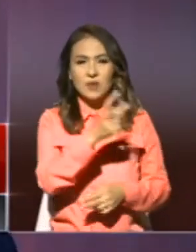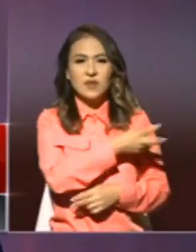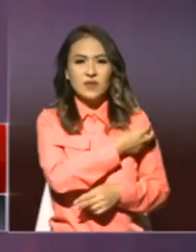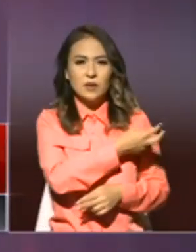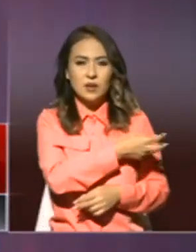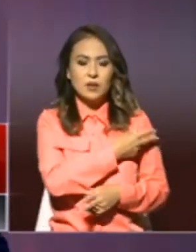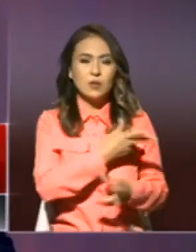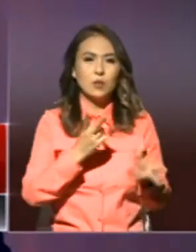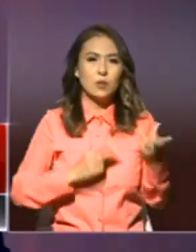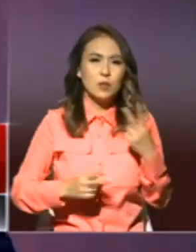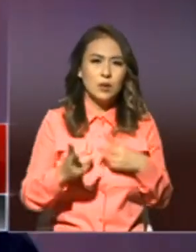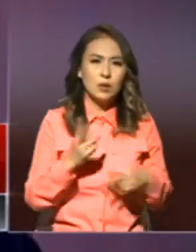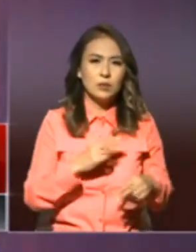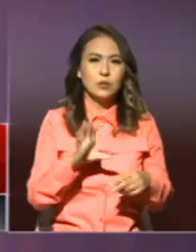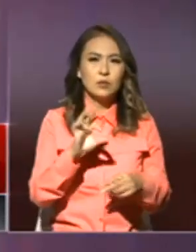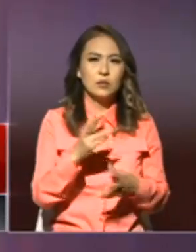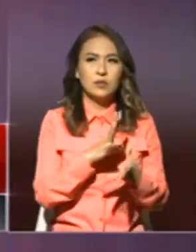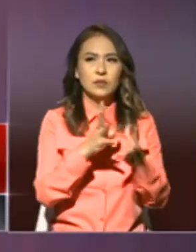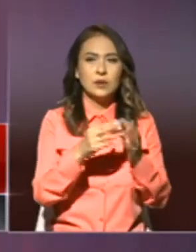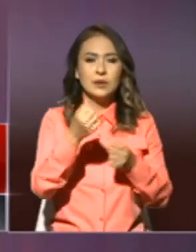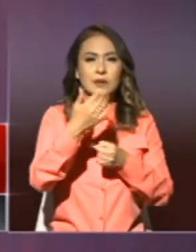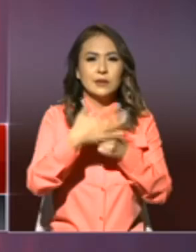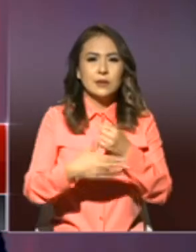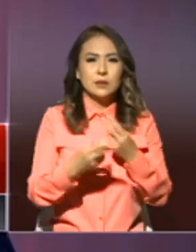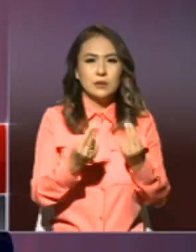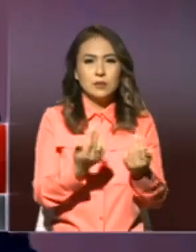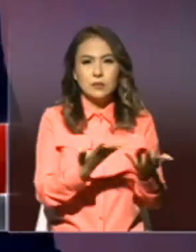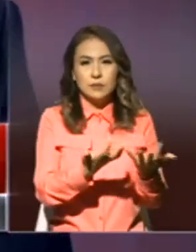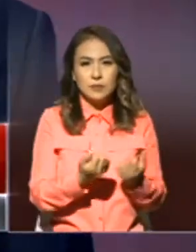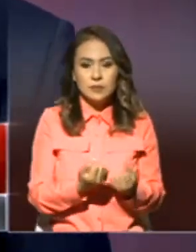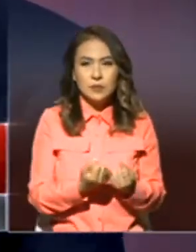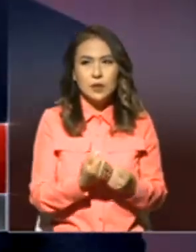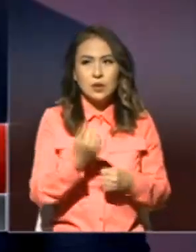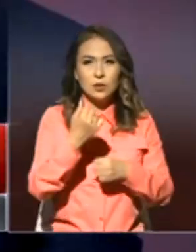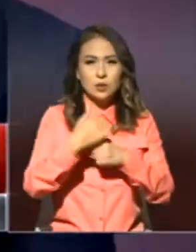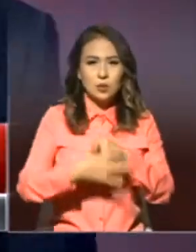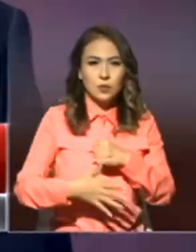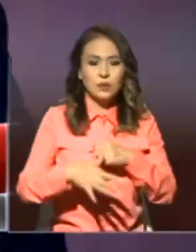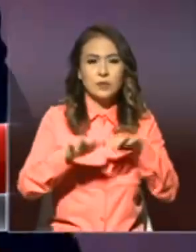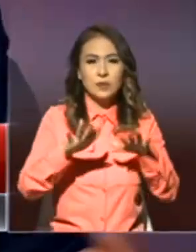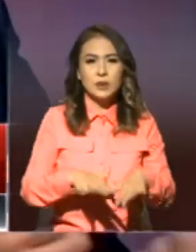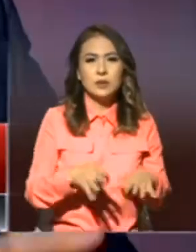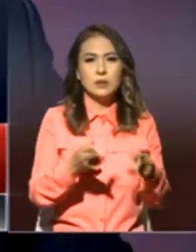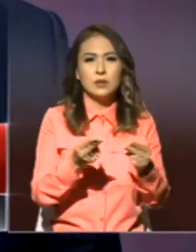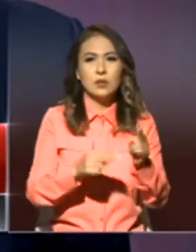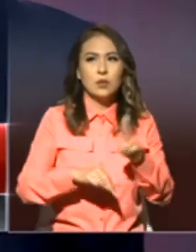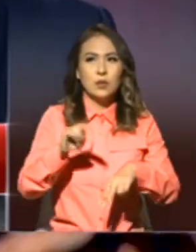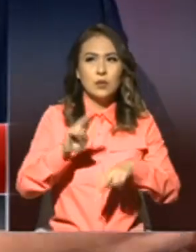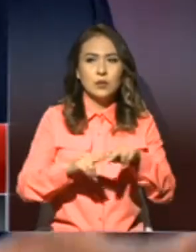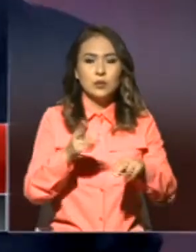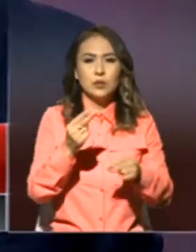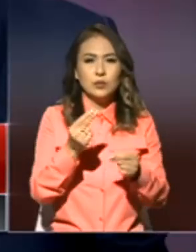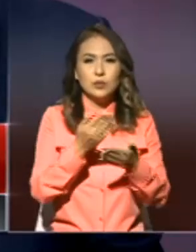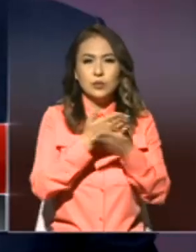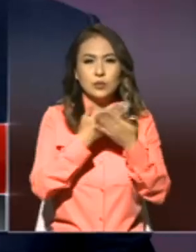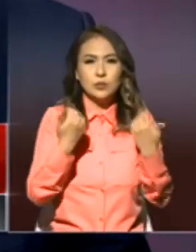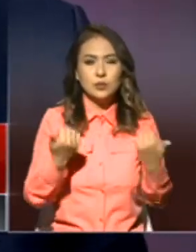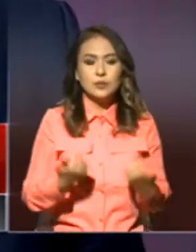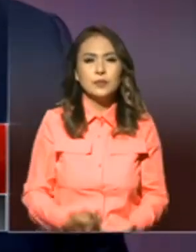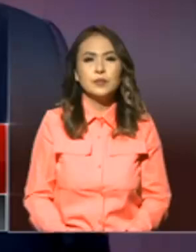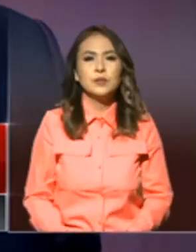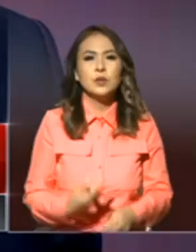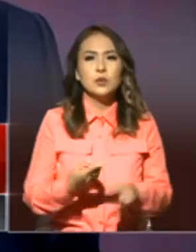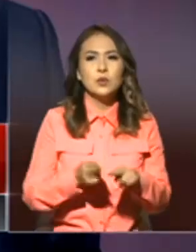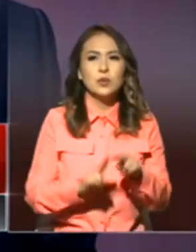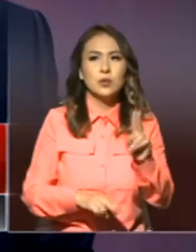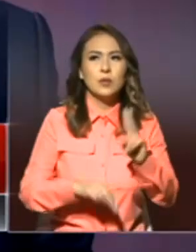айлығы, әлеуметтік салаға барлық орталықтан ақша алады. Ол орталықтан алып отқан бюджеттер, олар үй салуға, олардың ақша беруге мүмкіндігі жоқ. Сондықтан